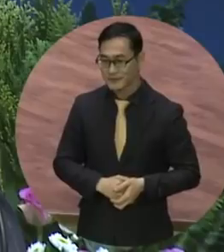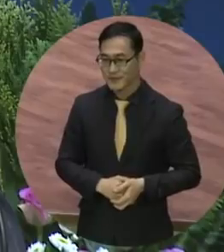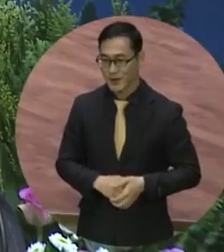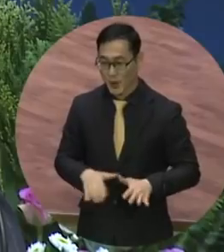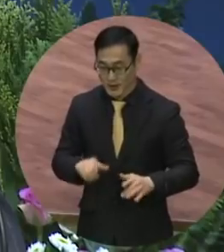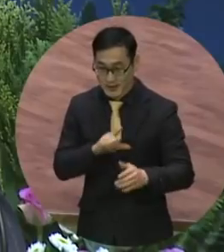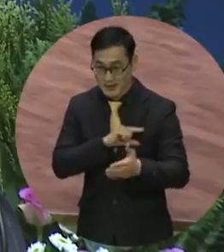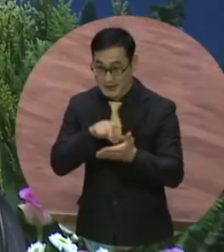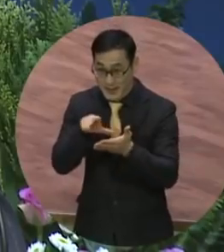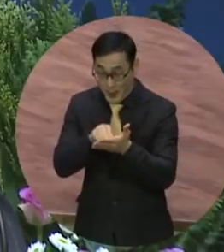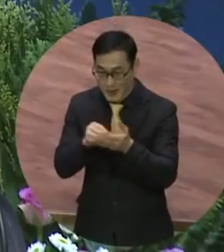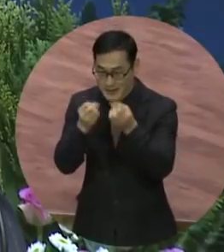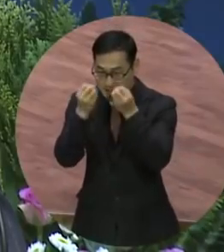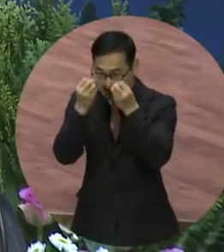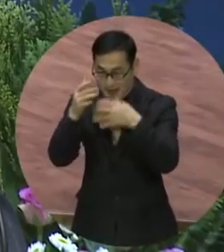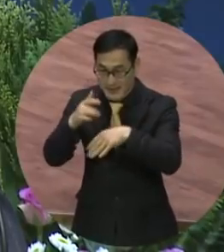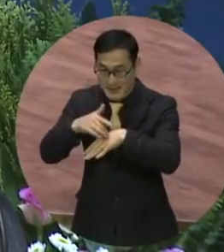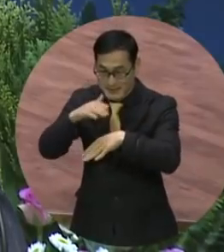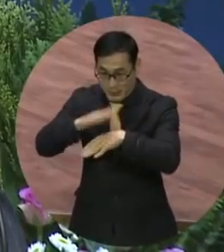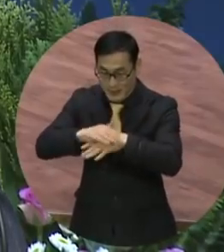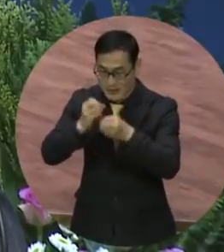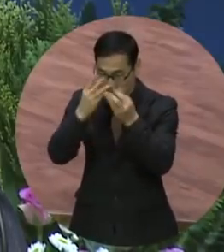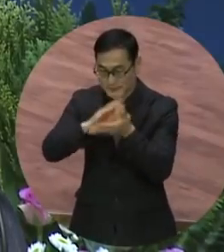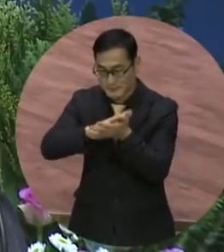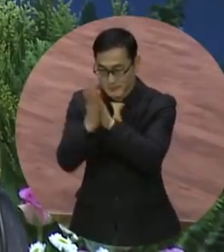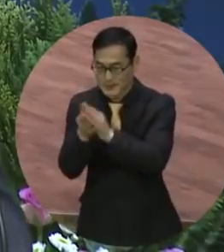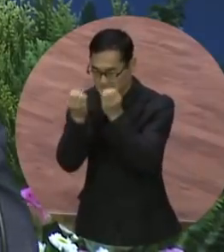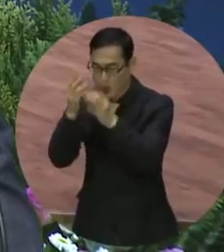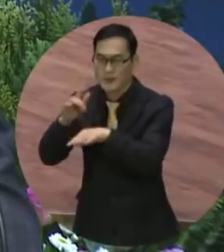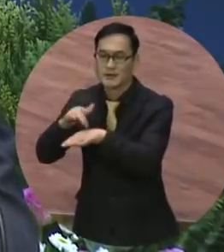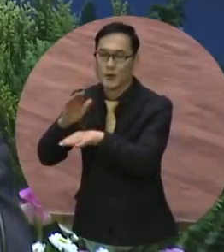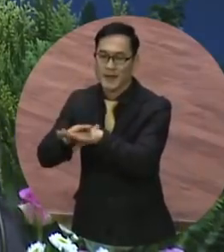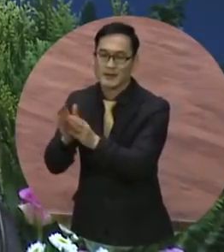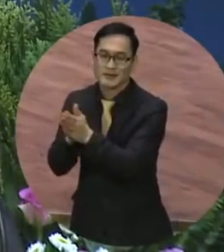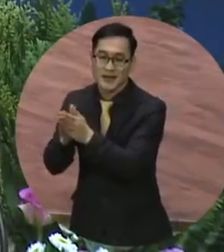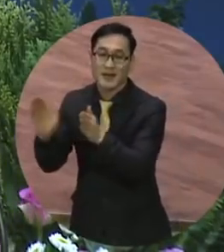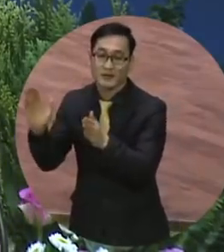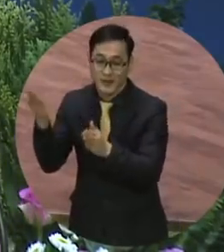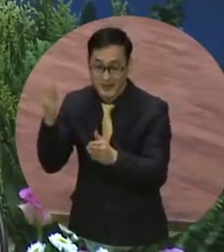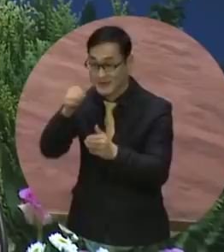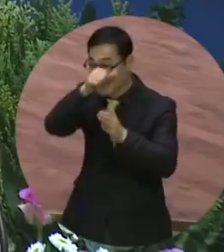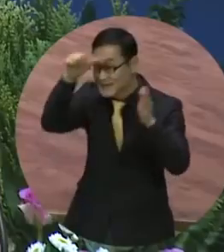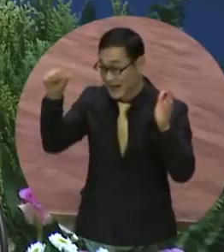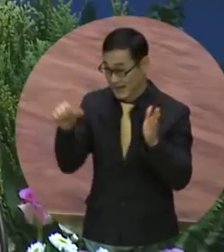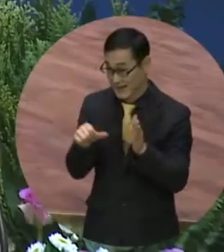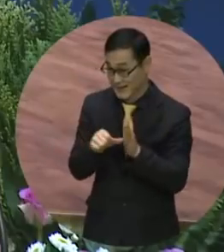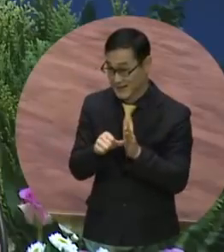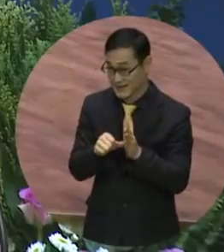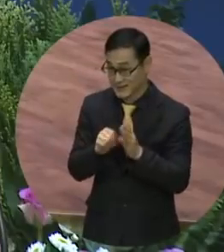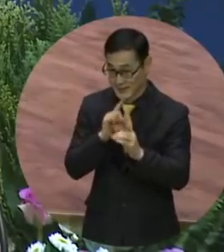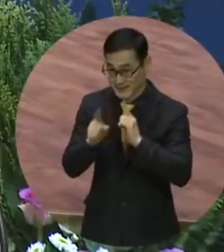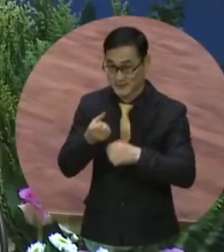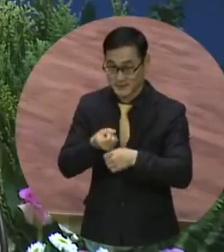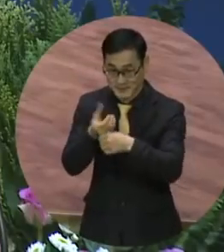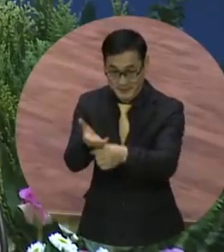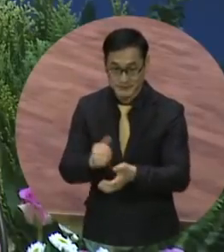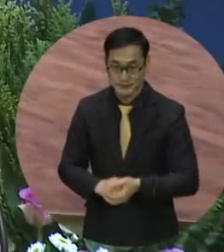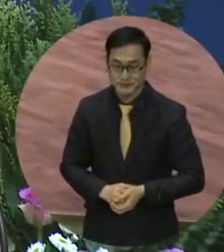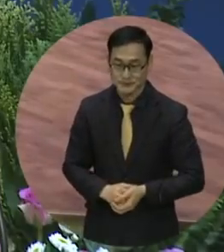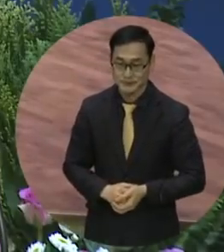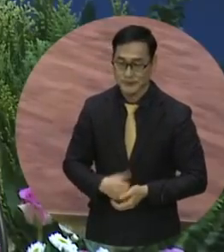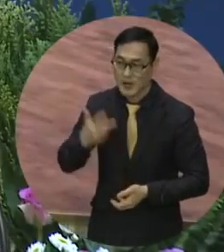새털인생이라는 제목으로 말씀을 드립니다. 어느 교회 목사님이 주말에 이제 주보 원고를